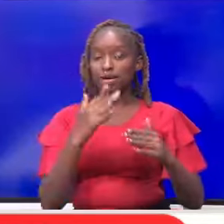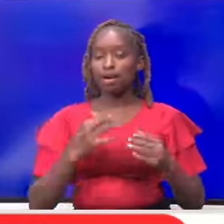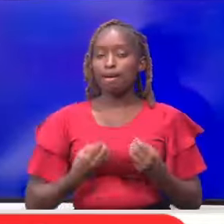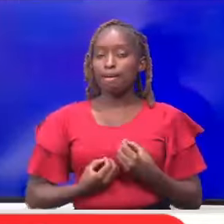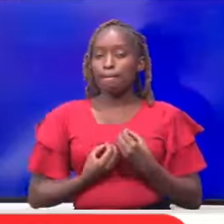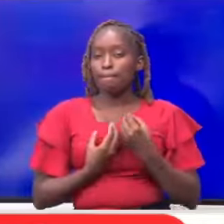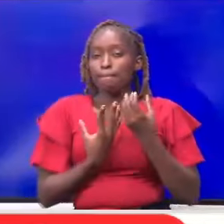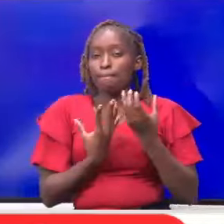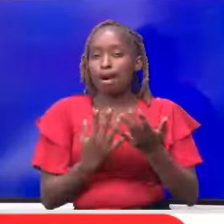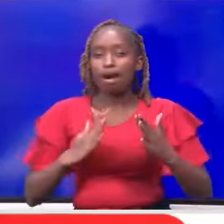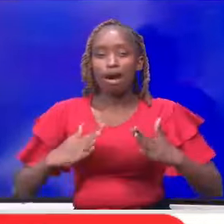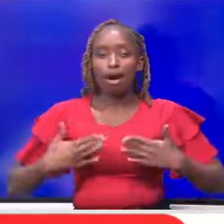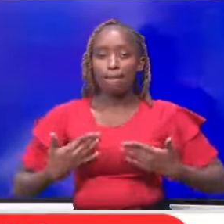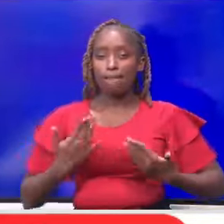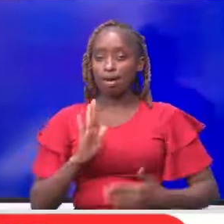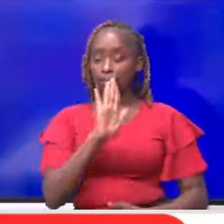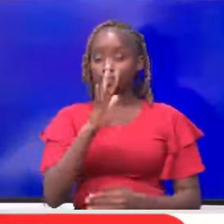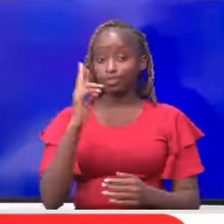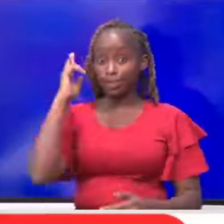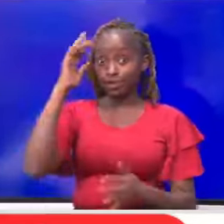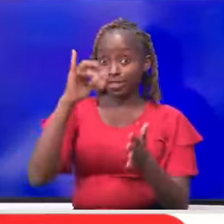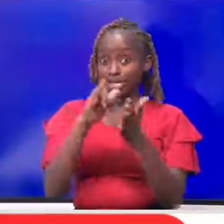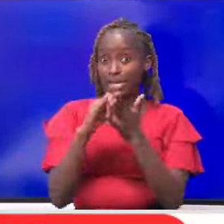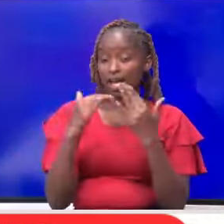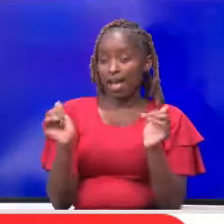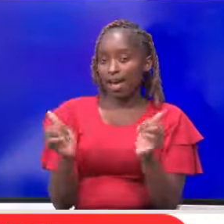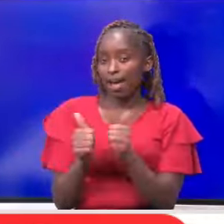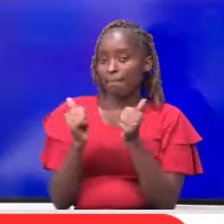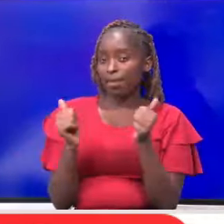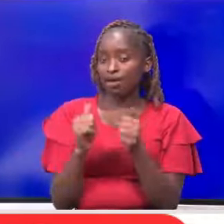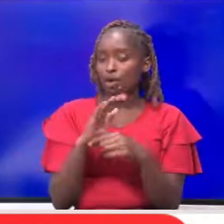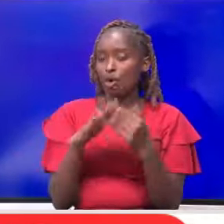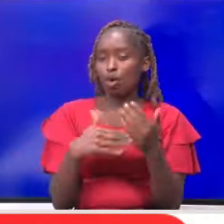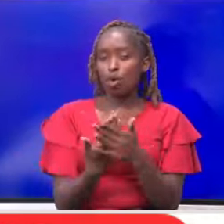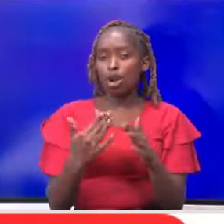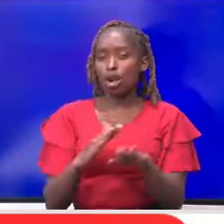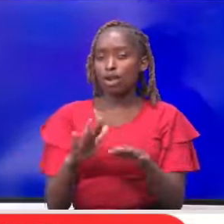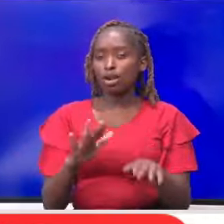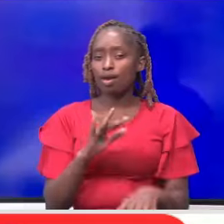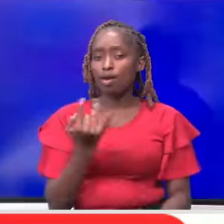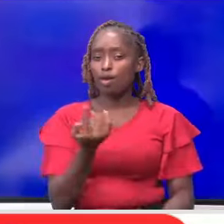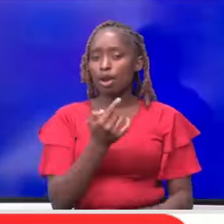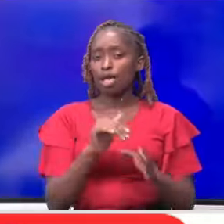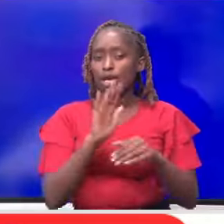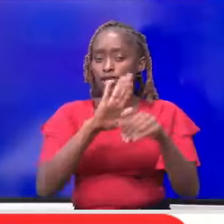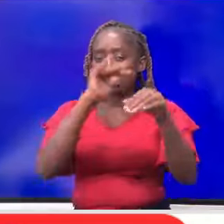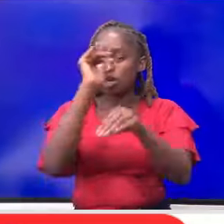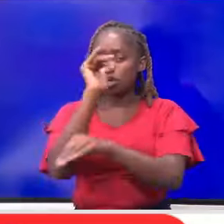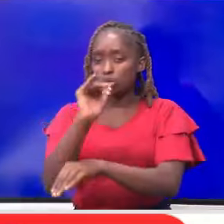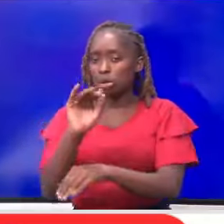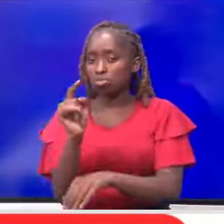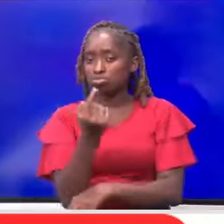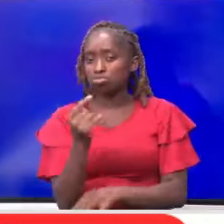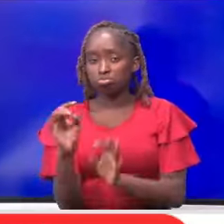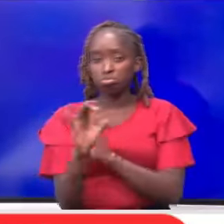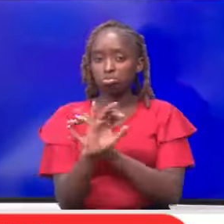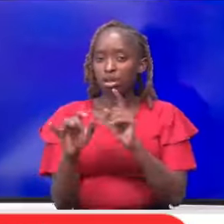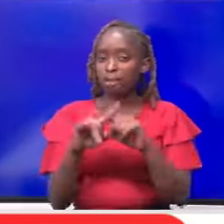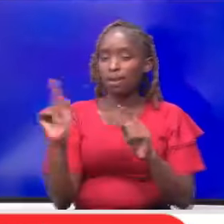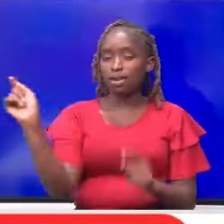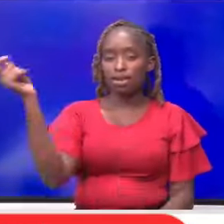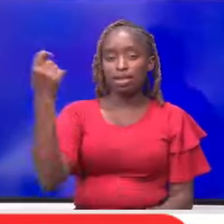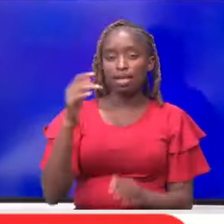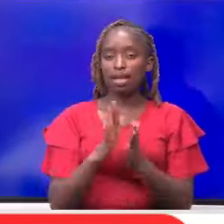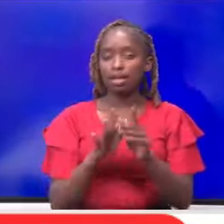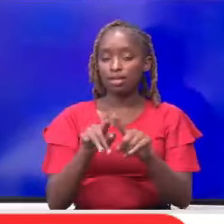with what was going on. And that is what has happened everywhere, not only in Trans Nzoia, in Kenya, and even